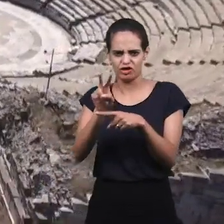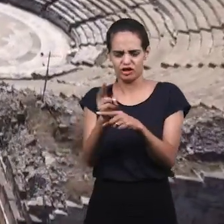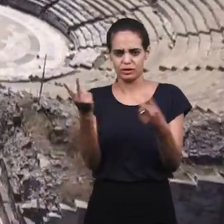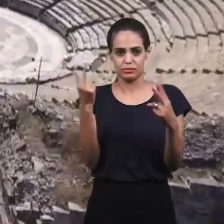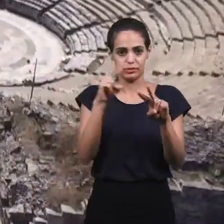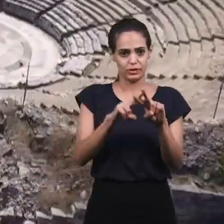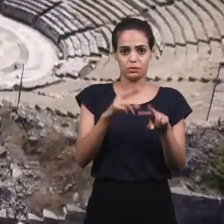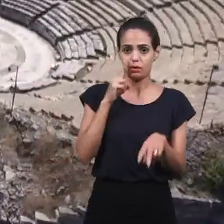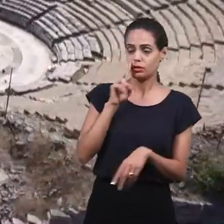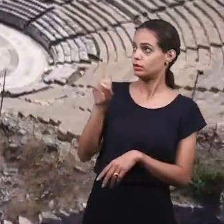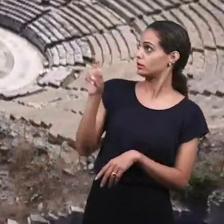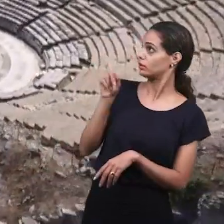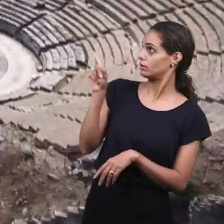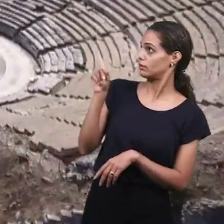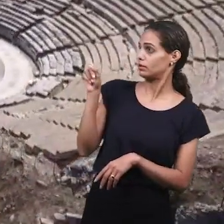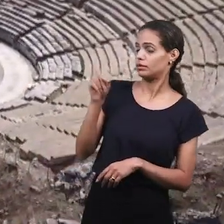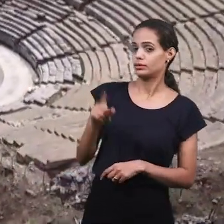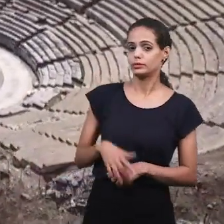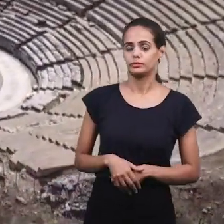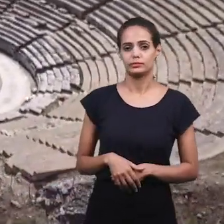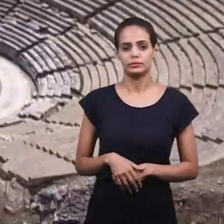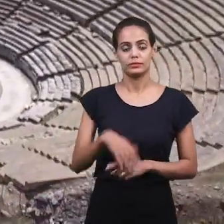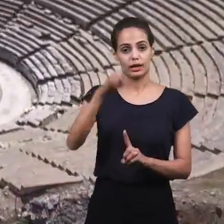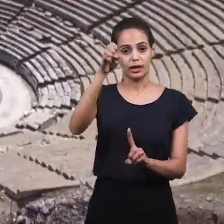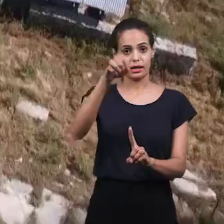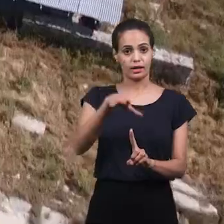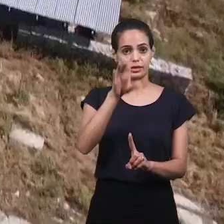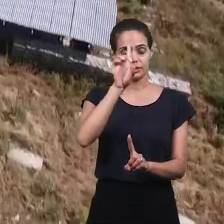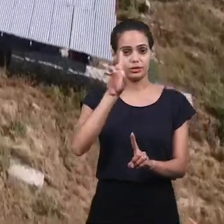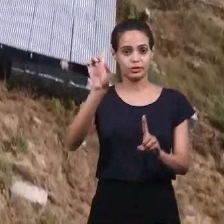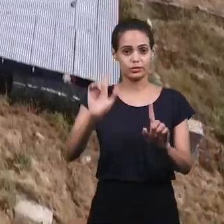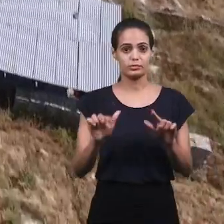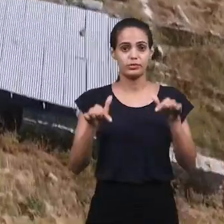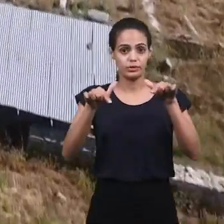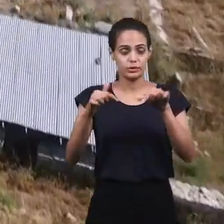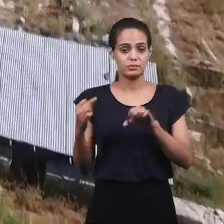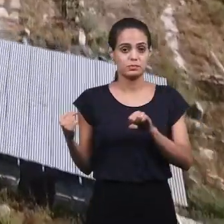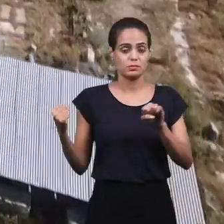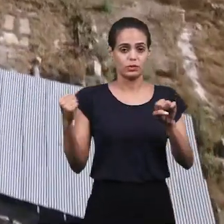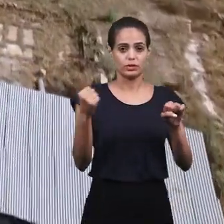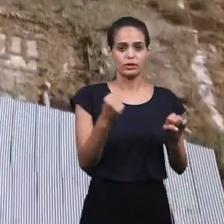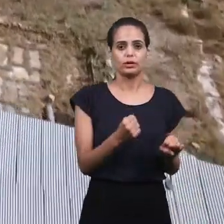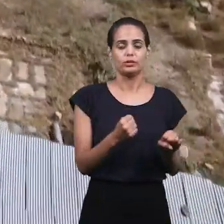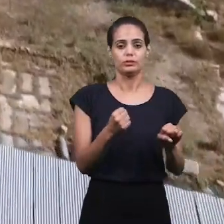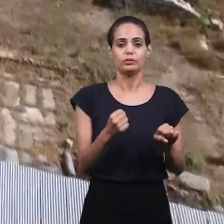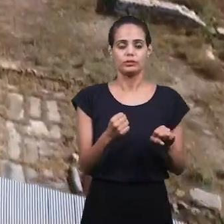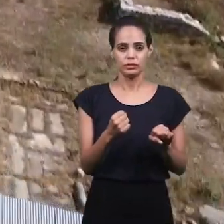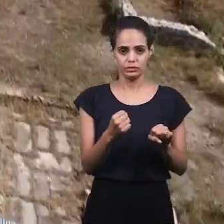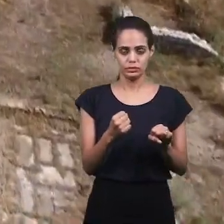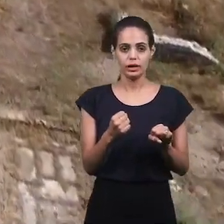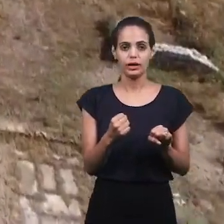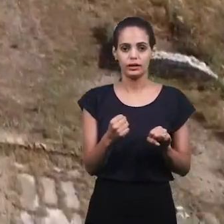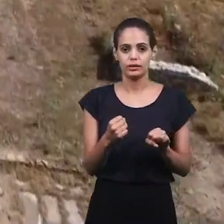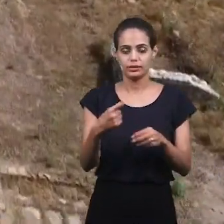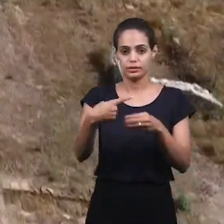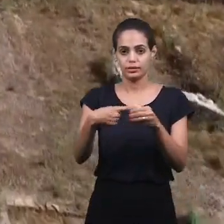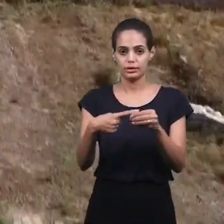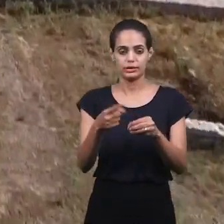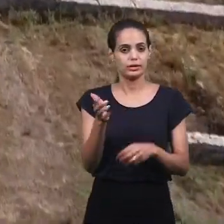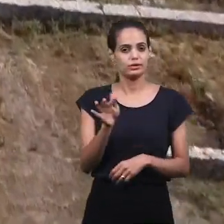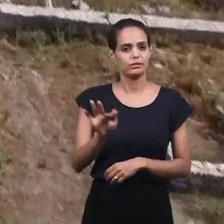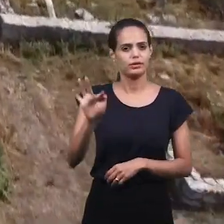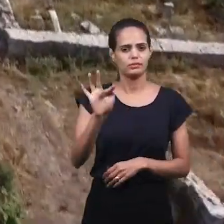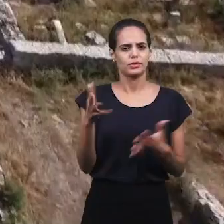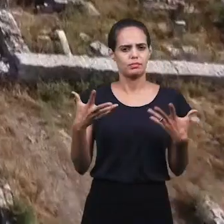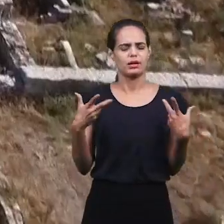La grâce de Dieu s'est manifestée de manière puissante dans la ville de Philippe. Quelle merveille! Le vouloir, il est effectué de